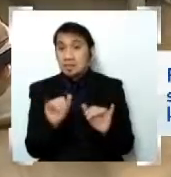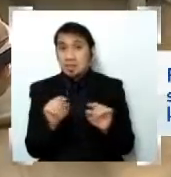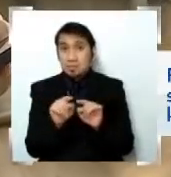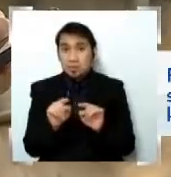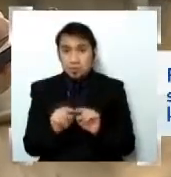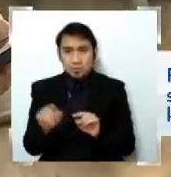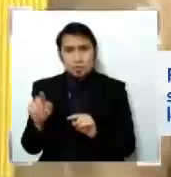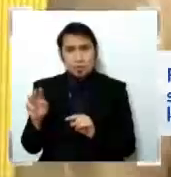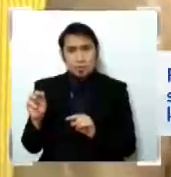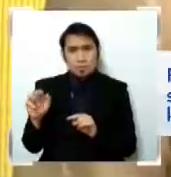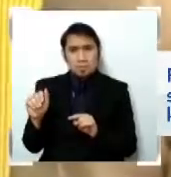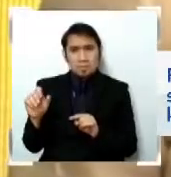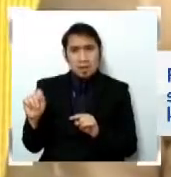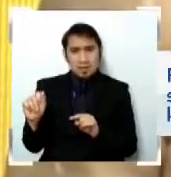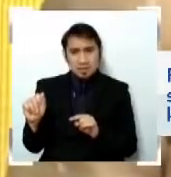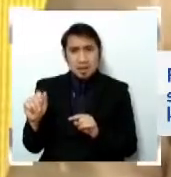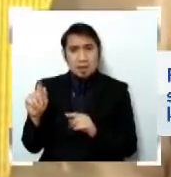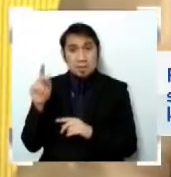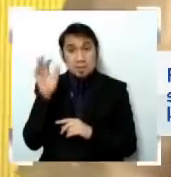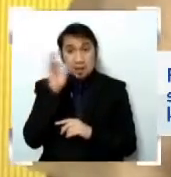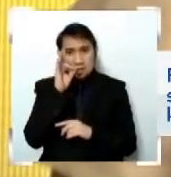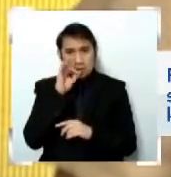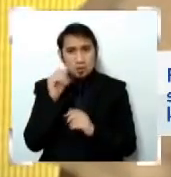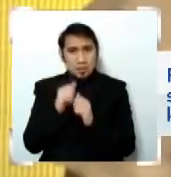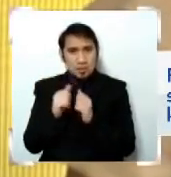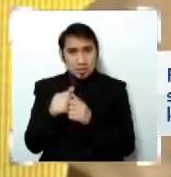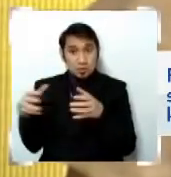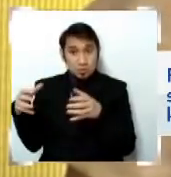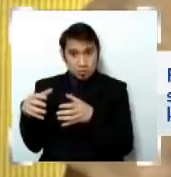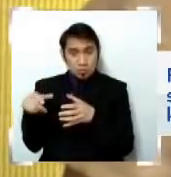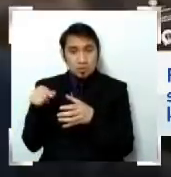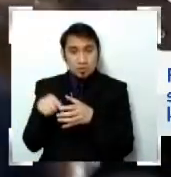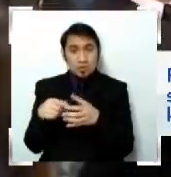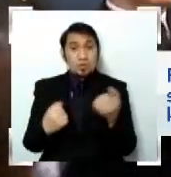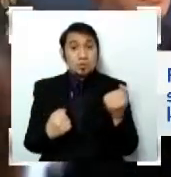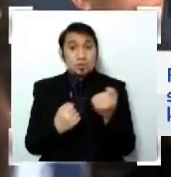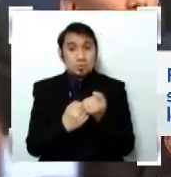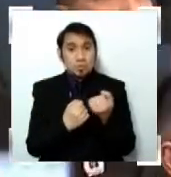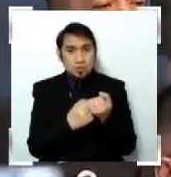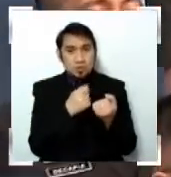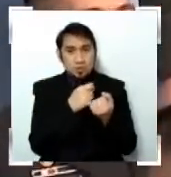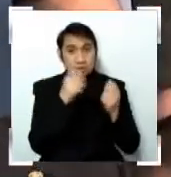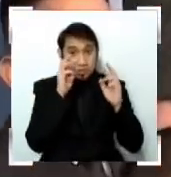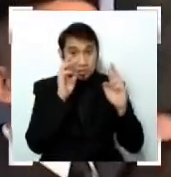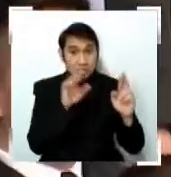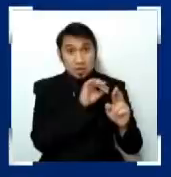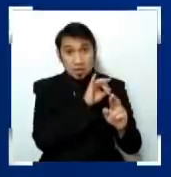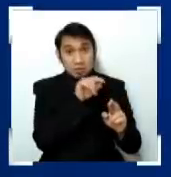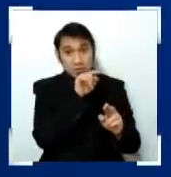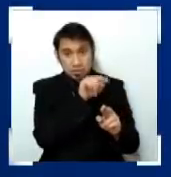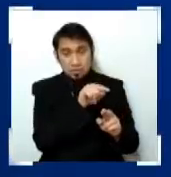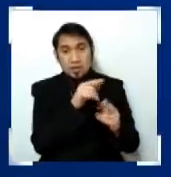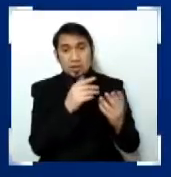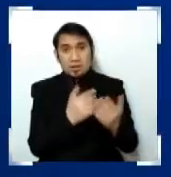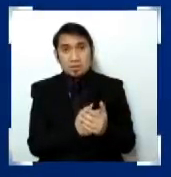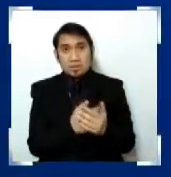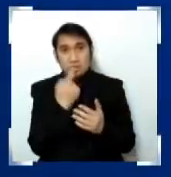Pilipino o PMP. Susuportahan daw ng PMP ang kandidatura ng alkalde sakaling tumakbo siya.